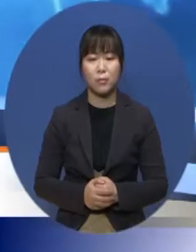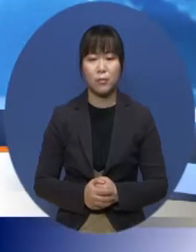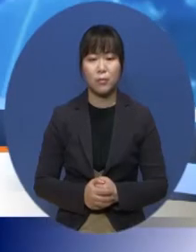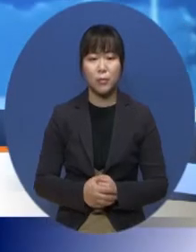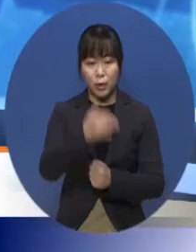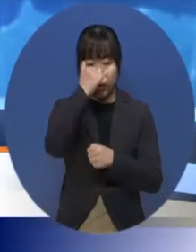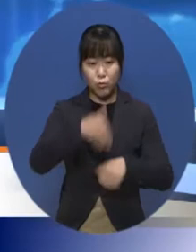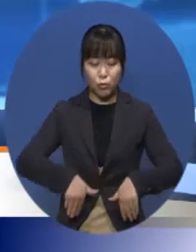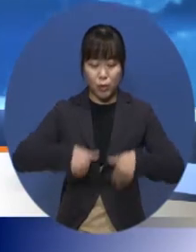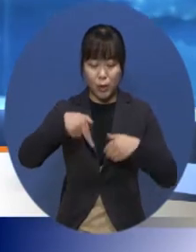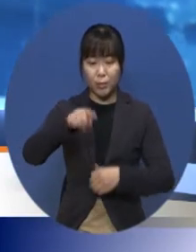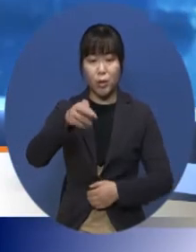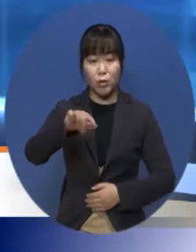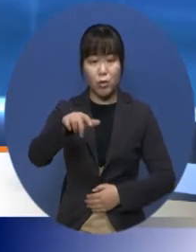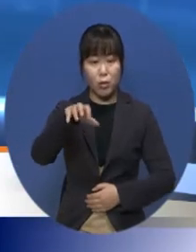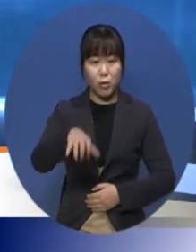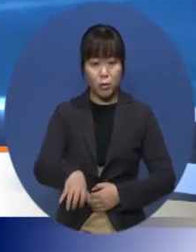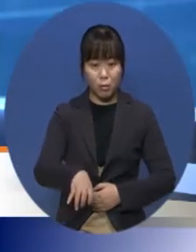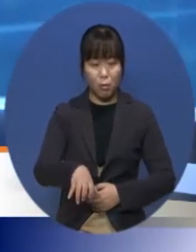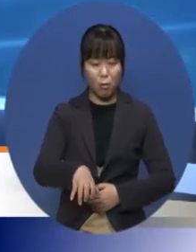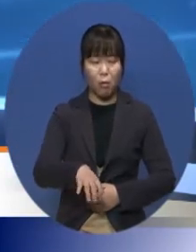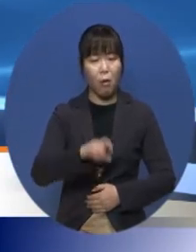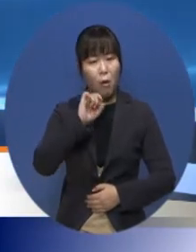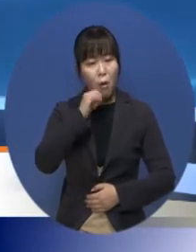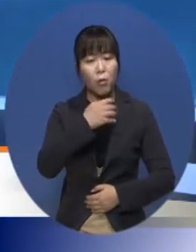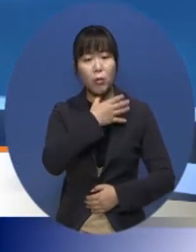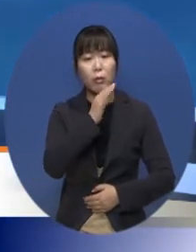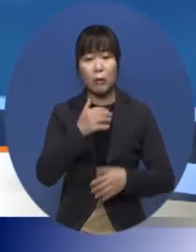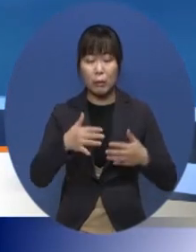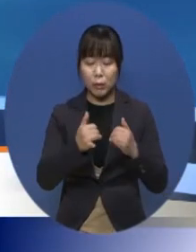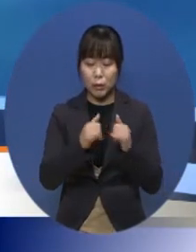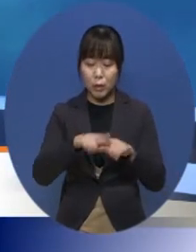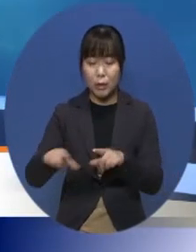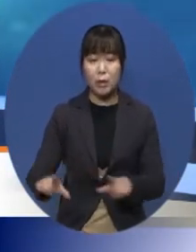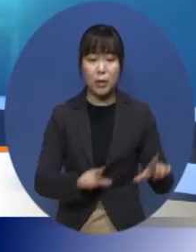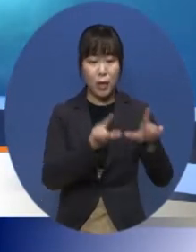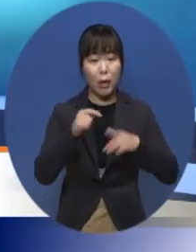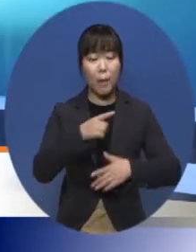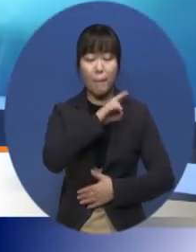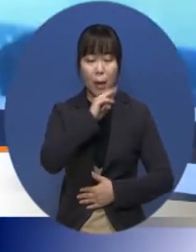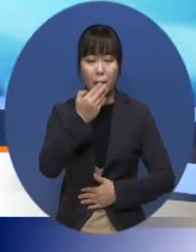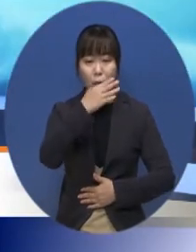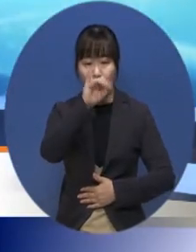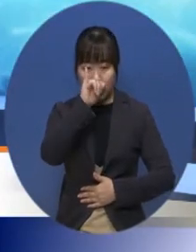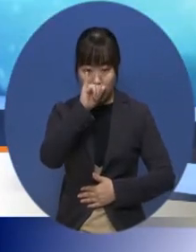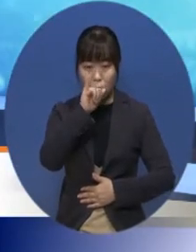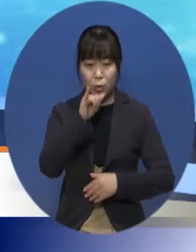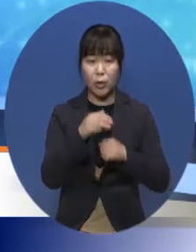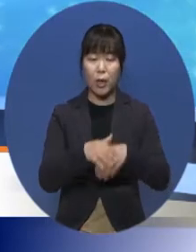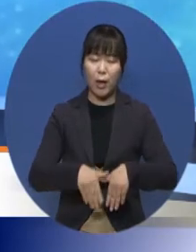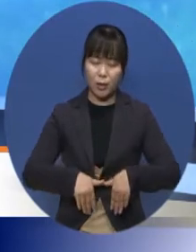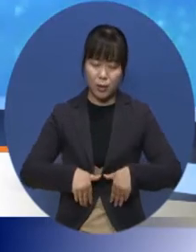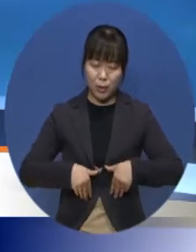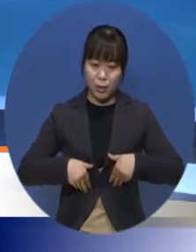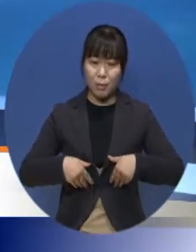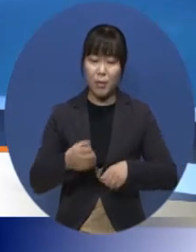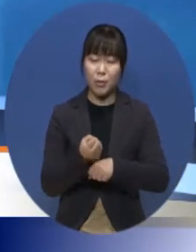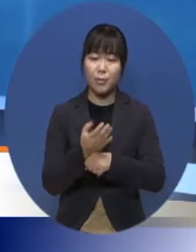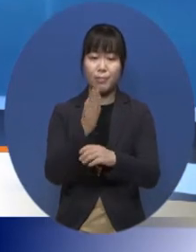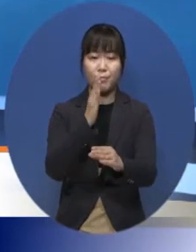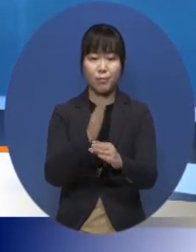충남 서천에서 저소득층 노약자들이 일상생활을 편리하게 할 수 있도록 돕는 온정의 손길이